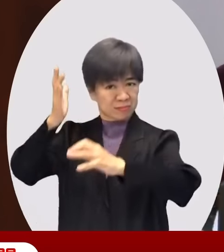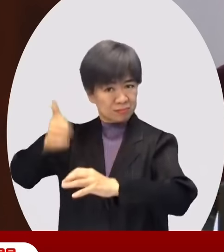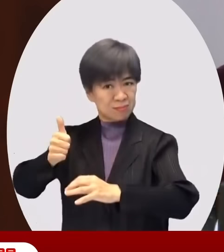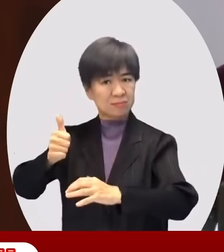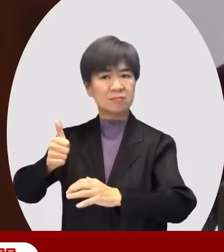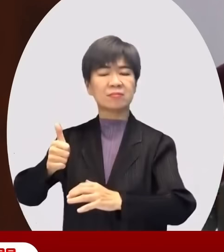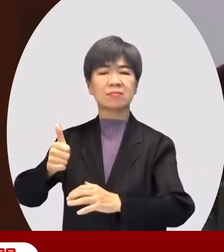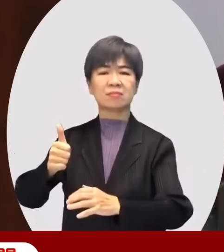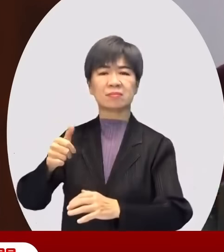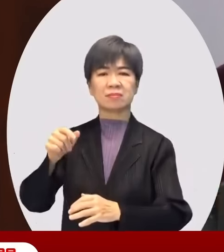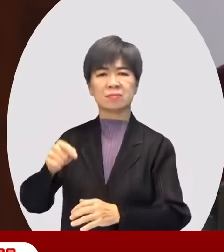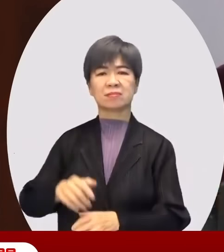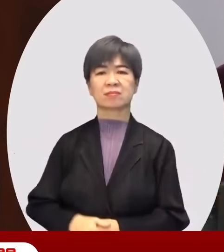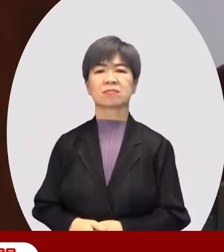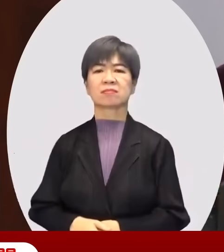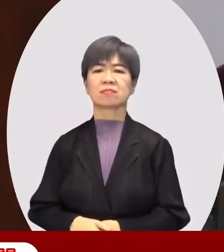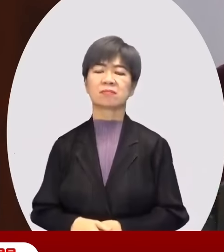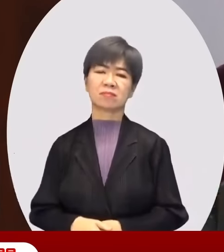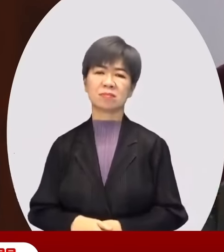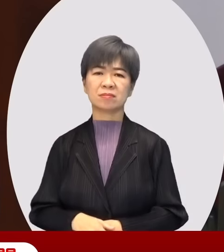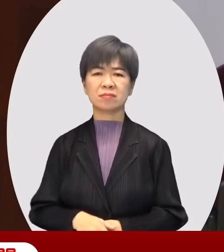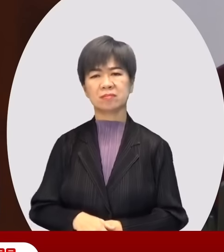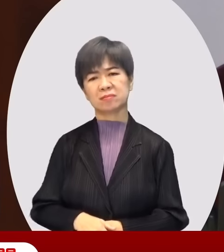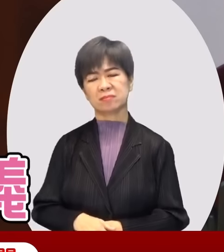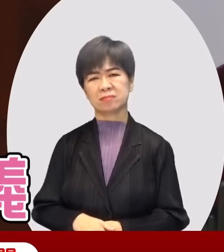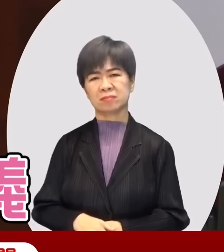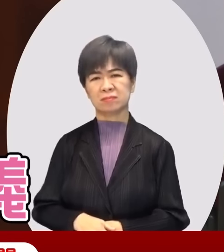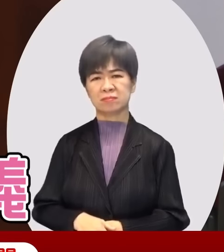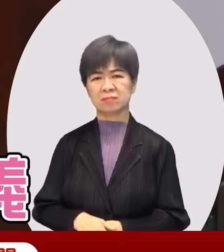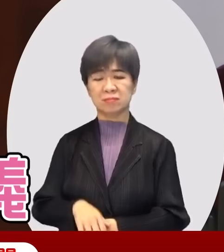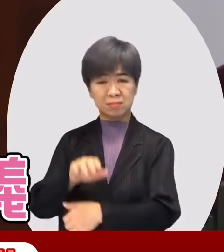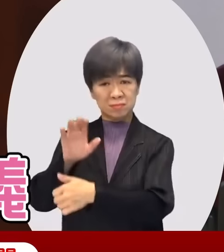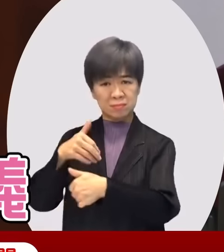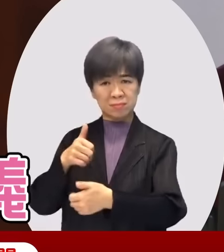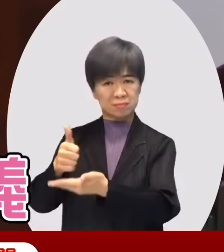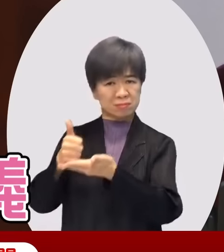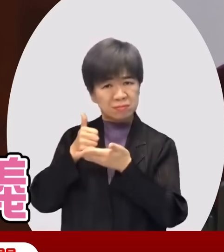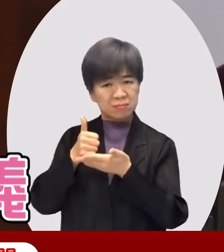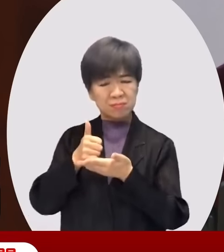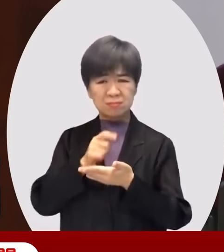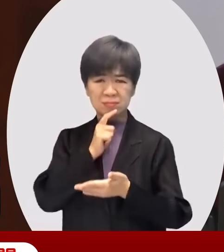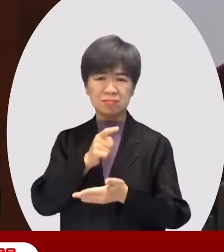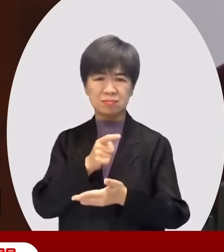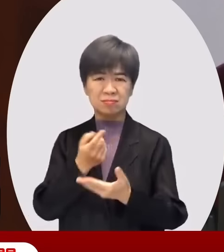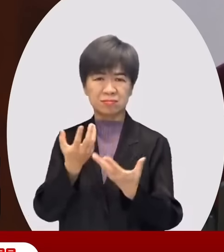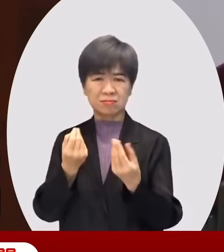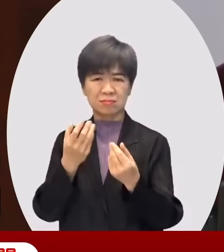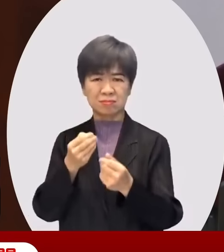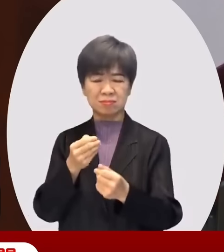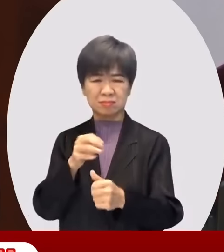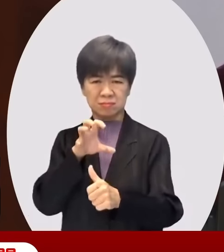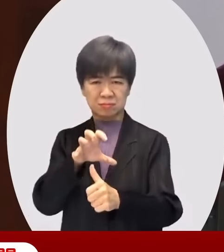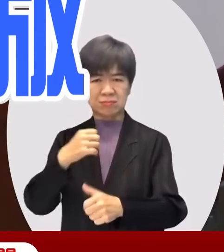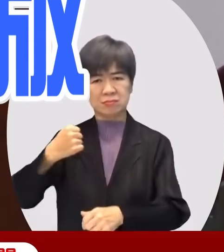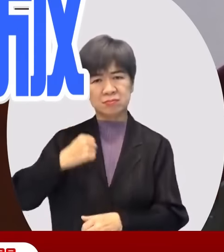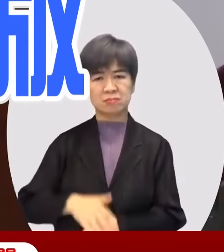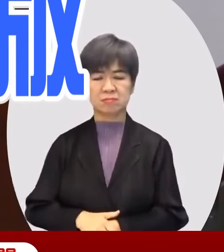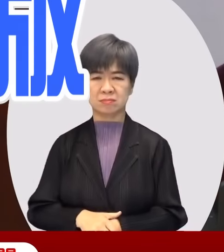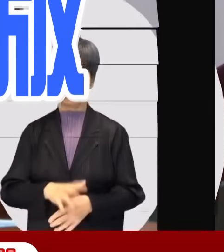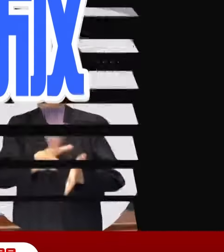统发生下却说而不具拘束力，这个规定有何意义？可以自己删除